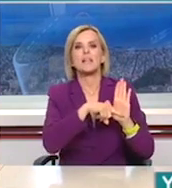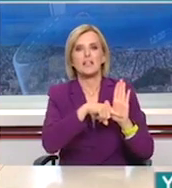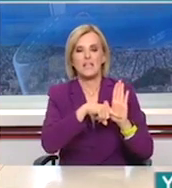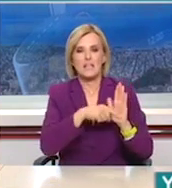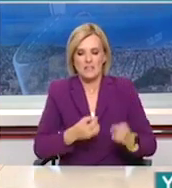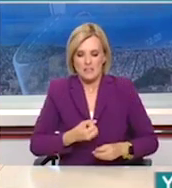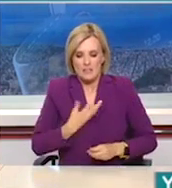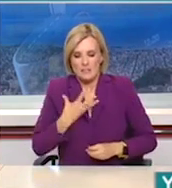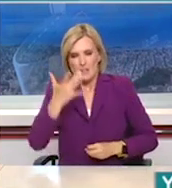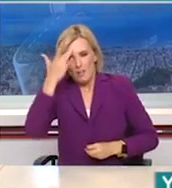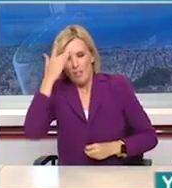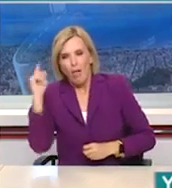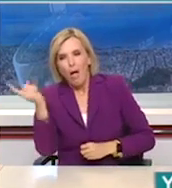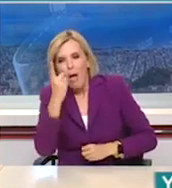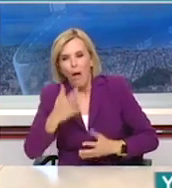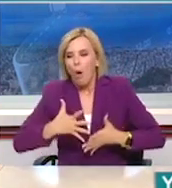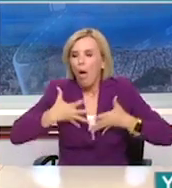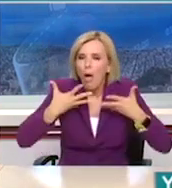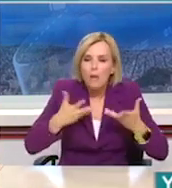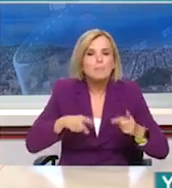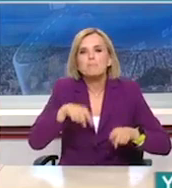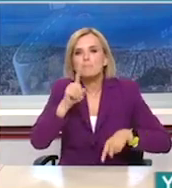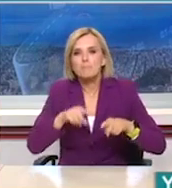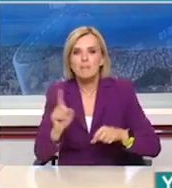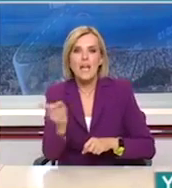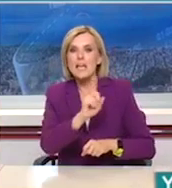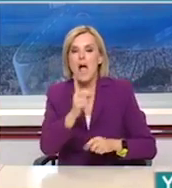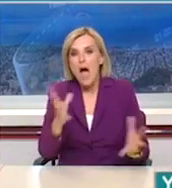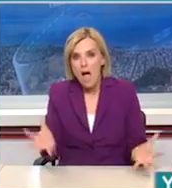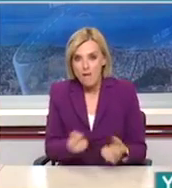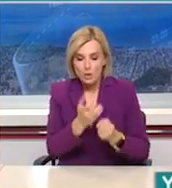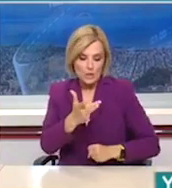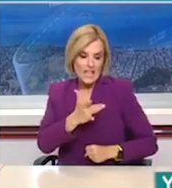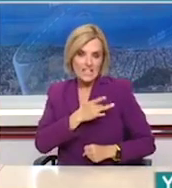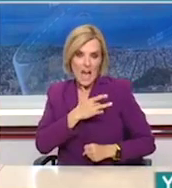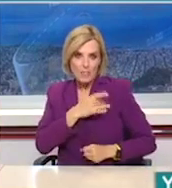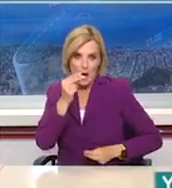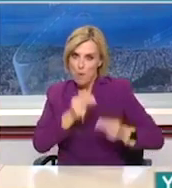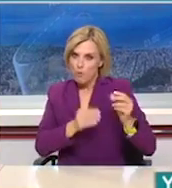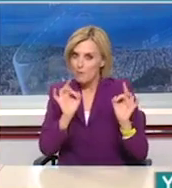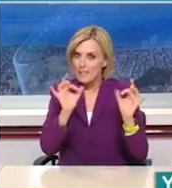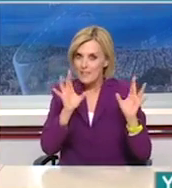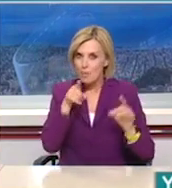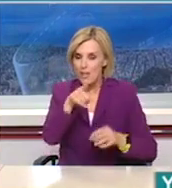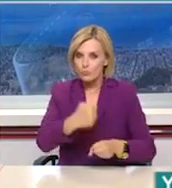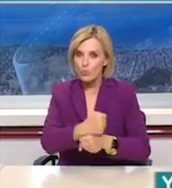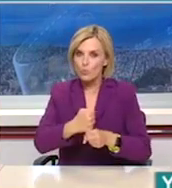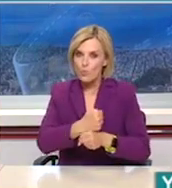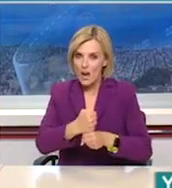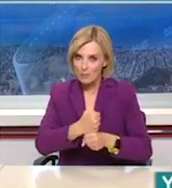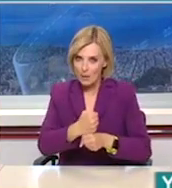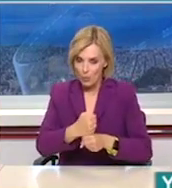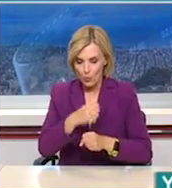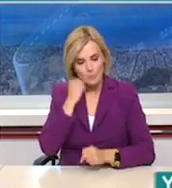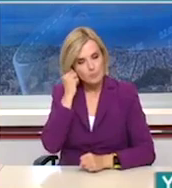χλωροκίνη και την υδροξυχλωροκίνη. Καμία από αυτές δεν είχε την καρδιολογικές επιπλοκές. Και άλλες δύο αφορούσαν άλλα